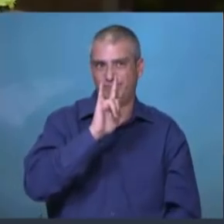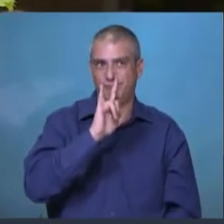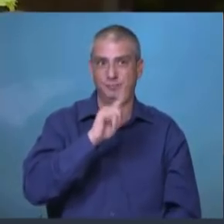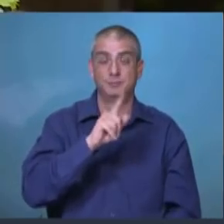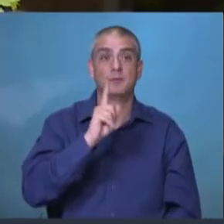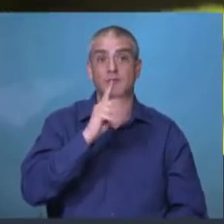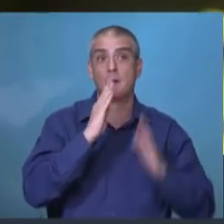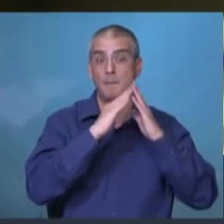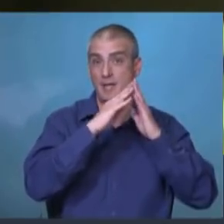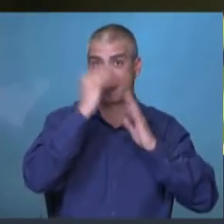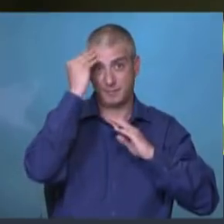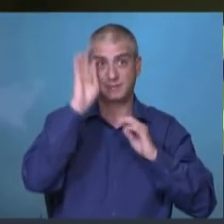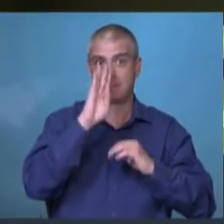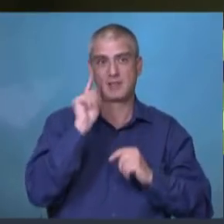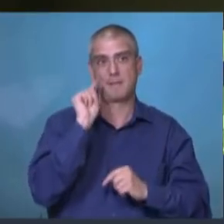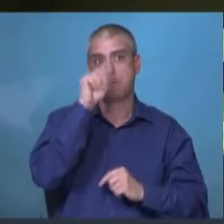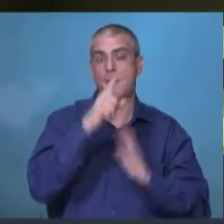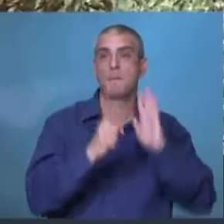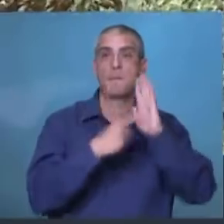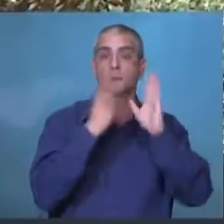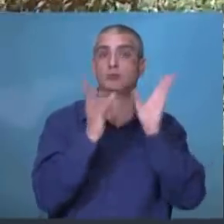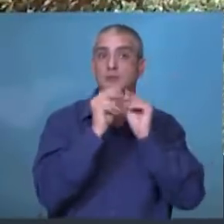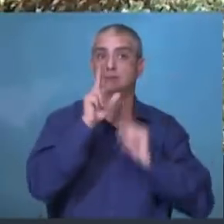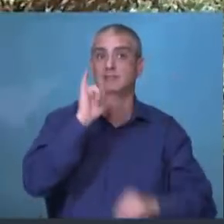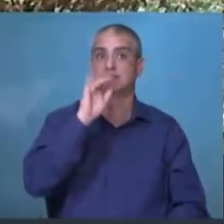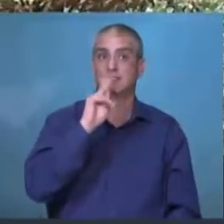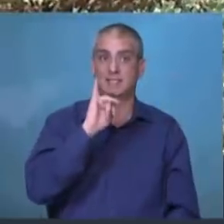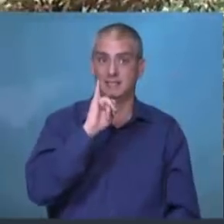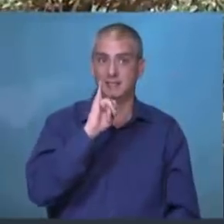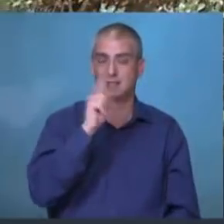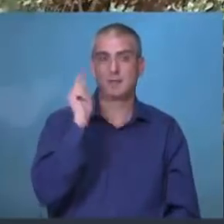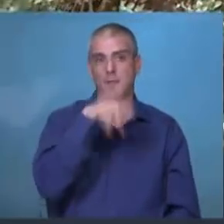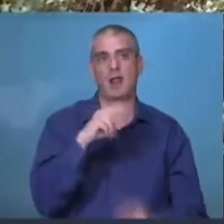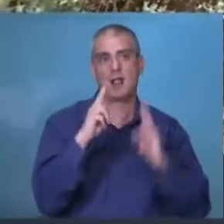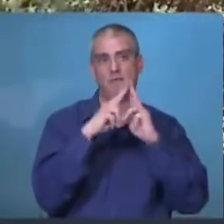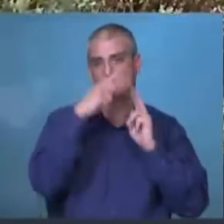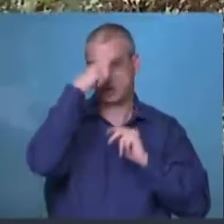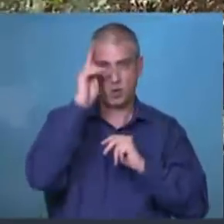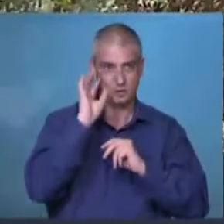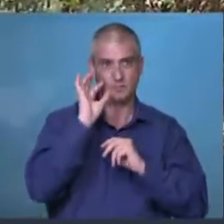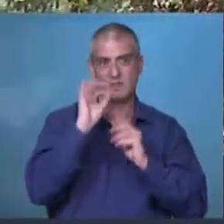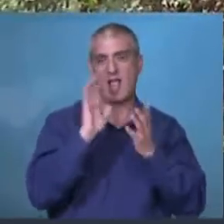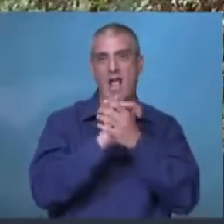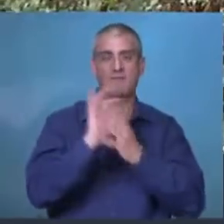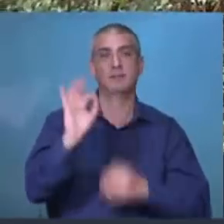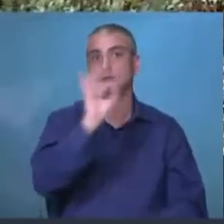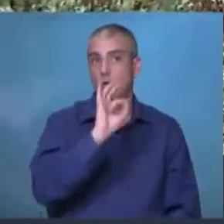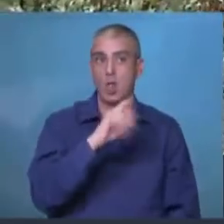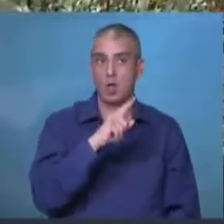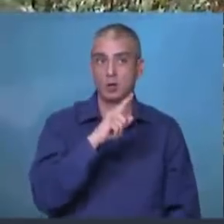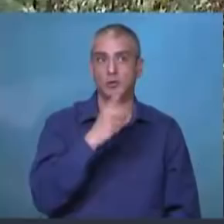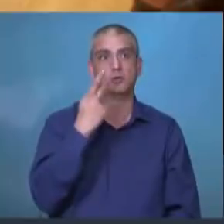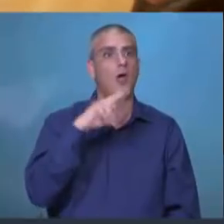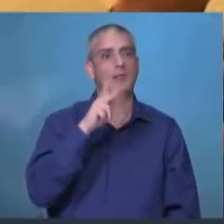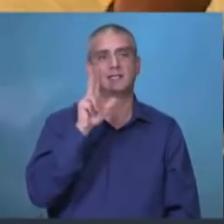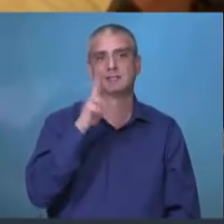אל הבית הזה במזכרת בתיה הגיעה בפעם הראשונה עם ציקי. היא באה כדי לפגוש את ההורים ואת החברים שלו. יותר